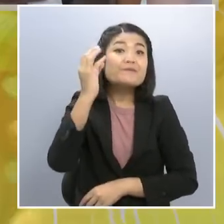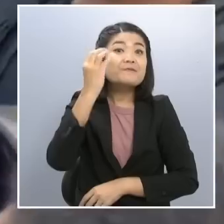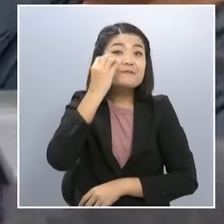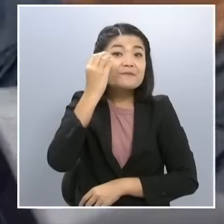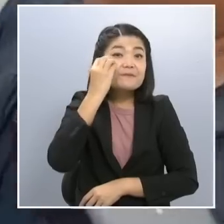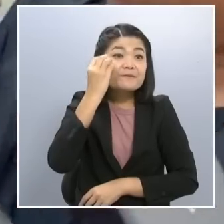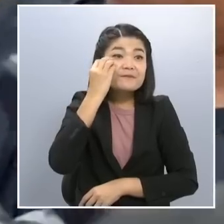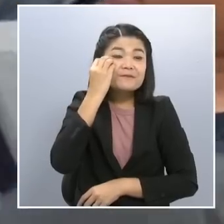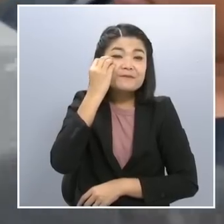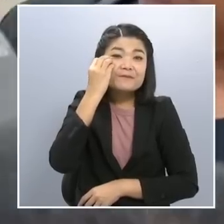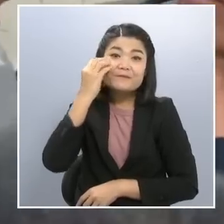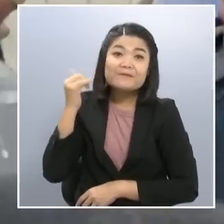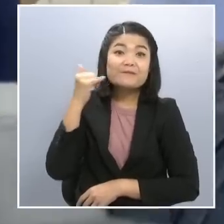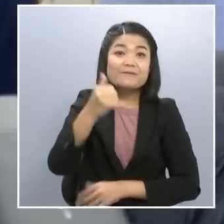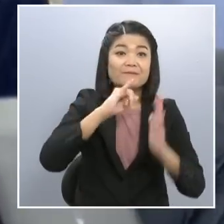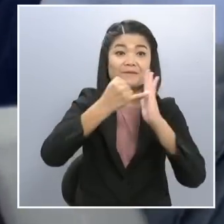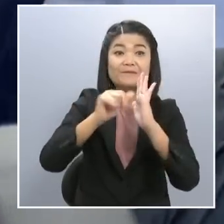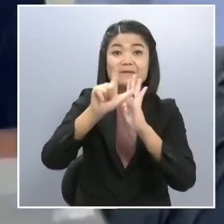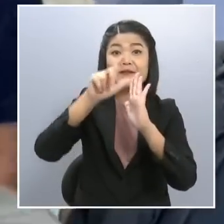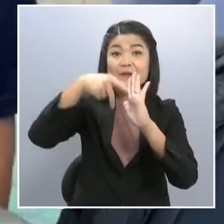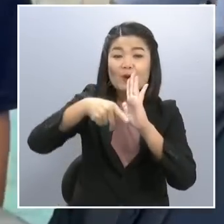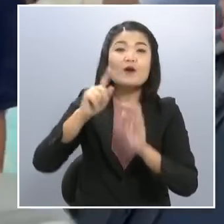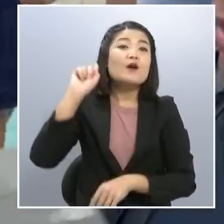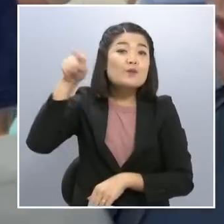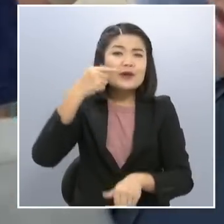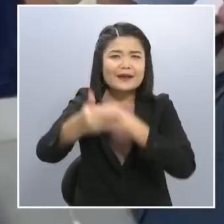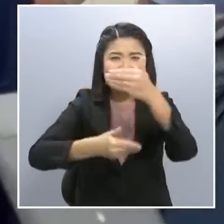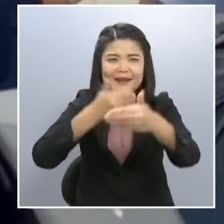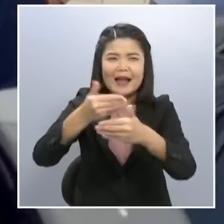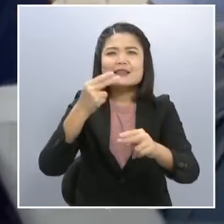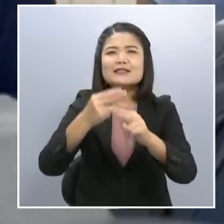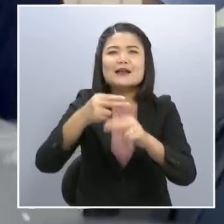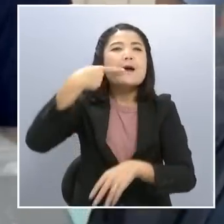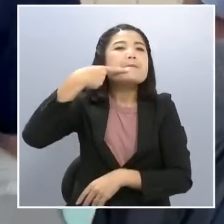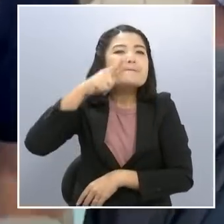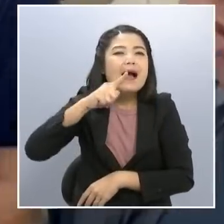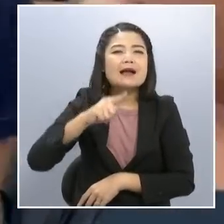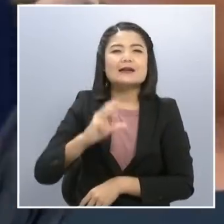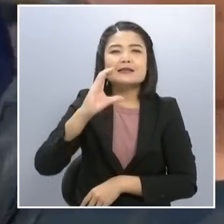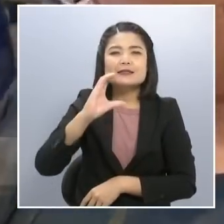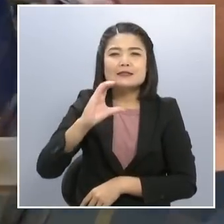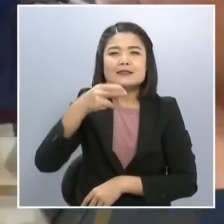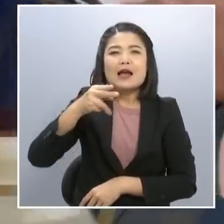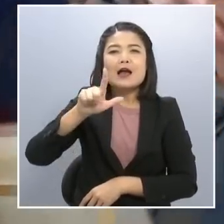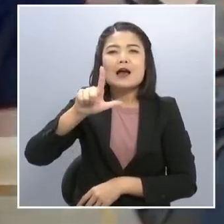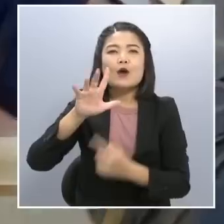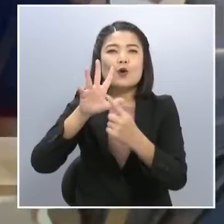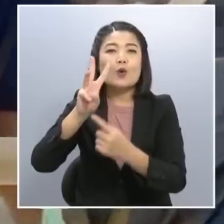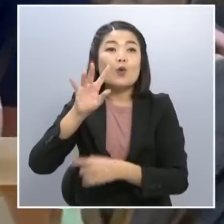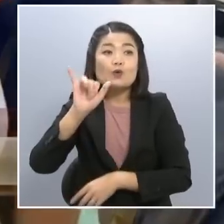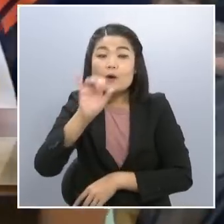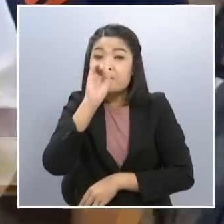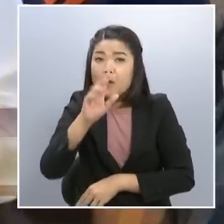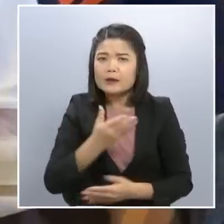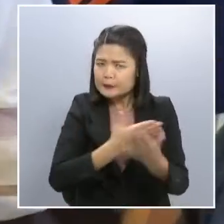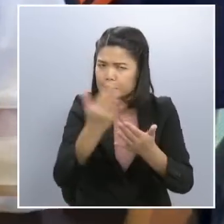ระหว่างไปที่ลำพูนแม่ค้าท่านหนึ่งทราบต่อมาว่าป้าหลวยป้าฉลวยเข้ามาพยายามจะบอกหยิบ2ใบ